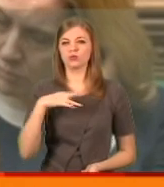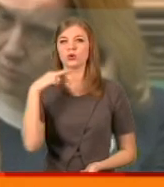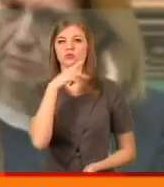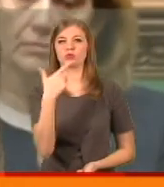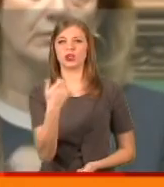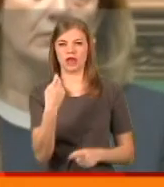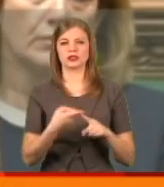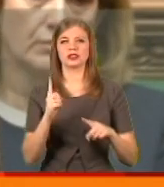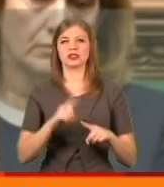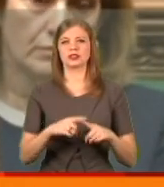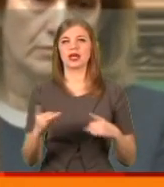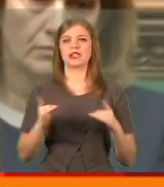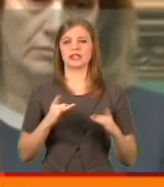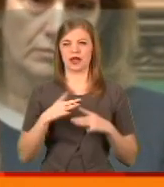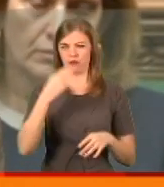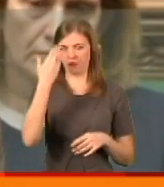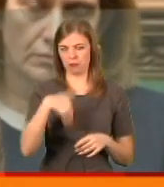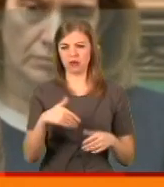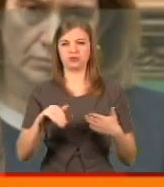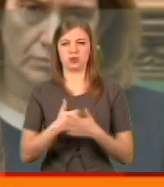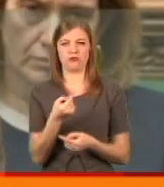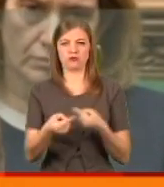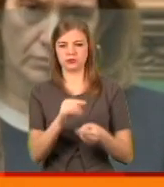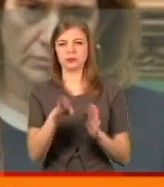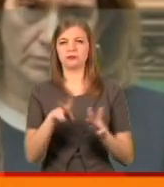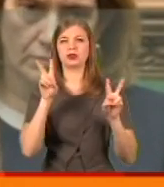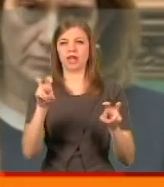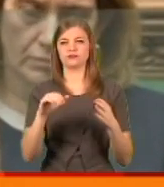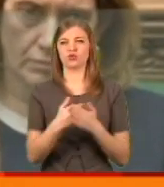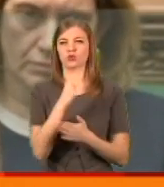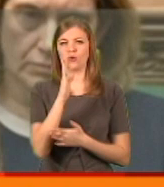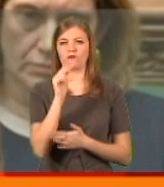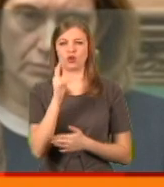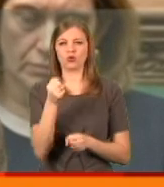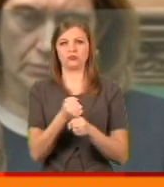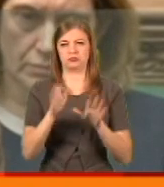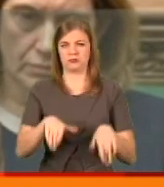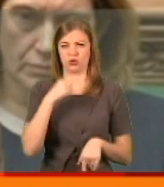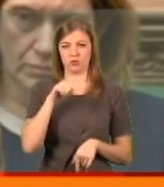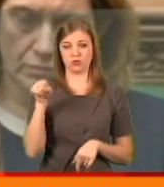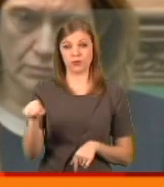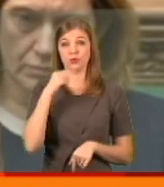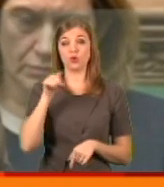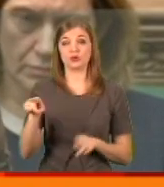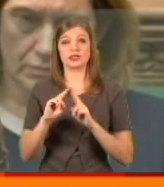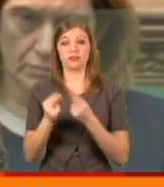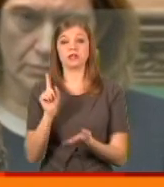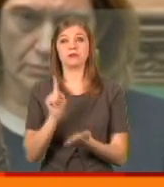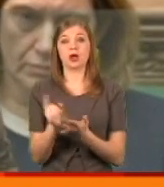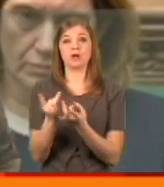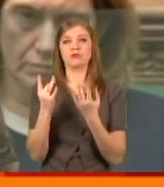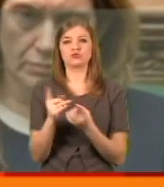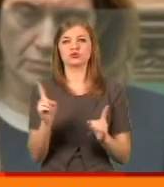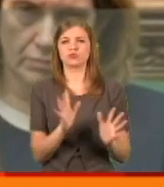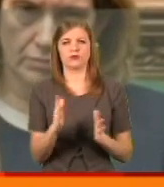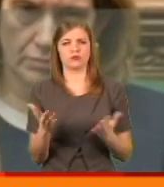газом. Це нервово-паралітична речовина нового покоління під назвою «Новачок», яку розробляють у Росії. Російська Федерація має пояснити,